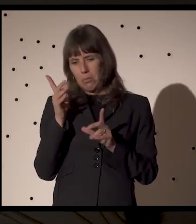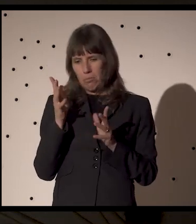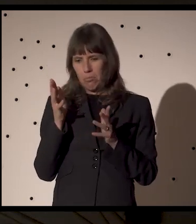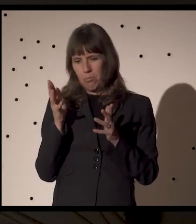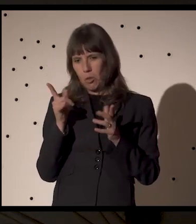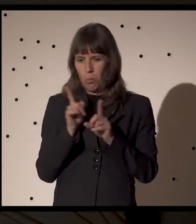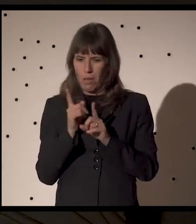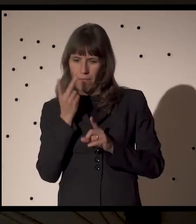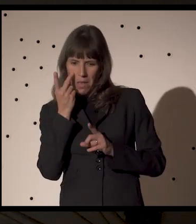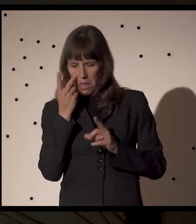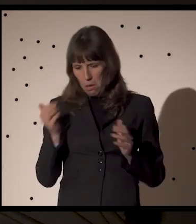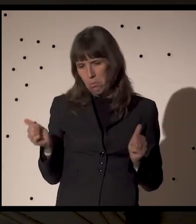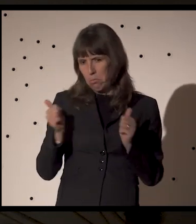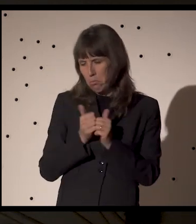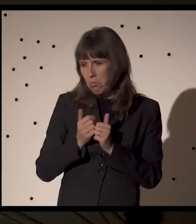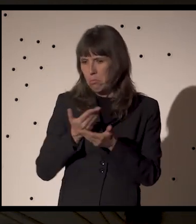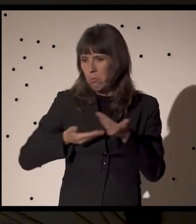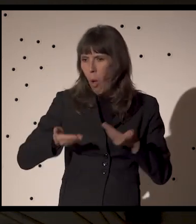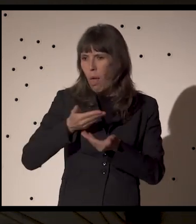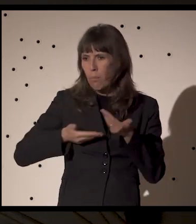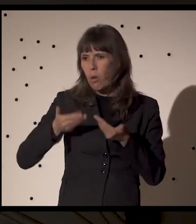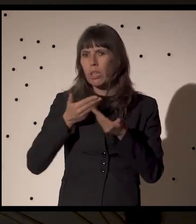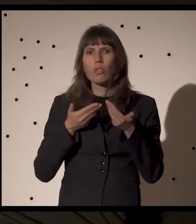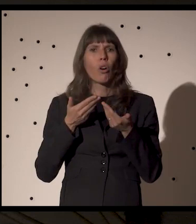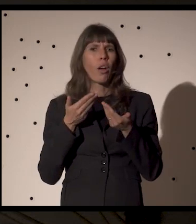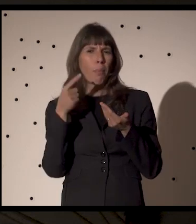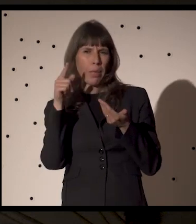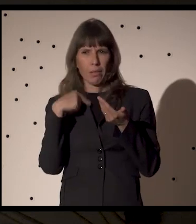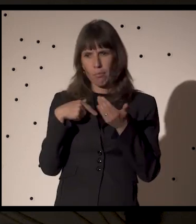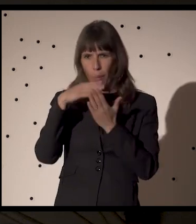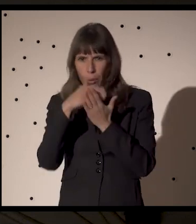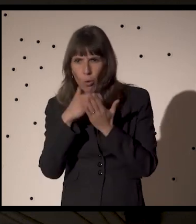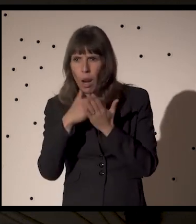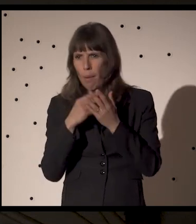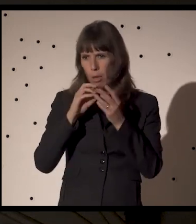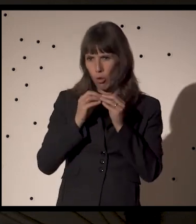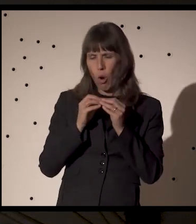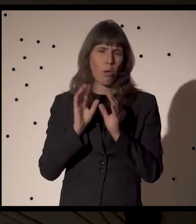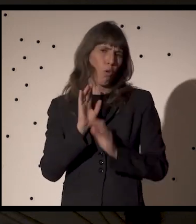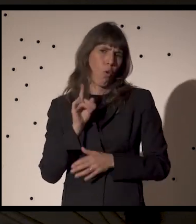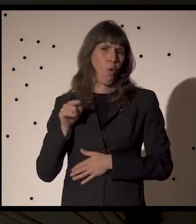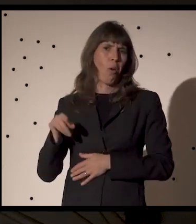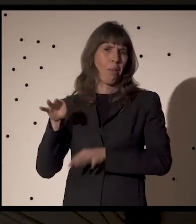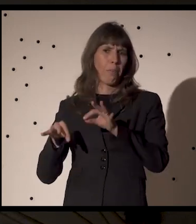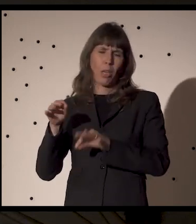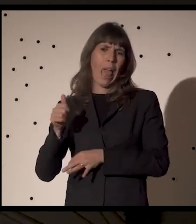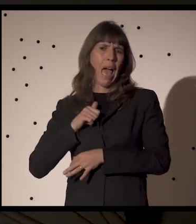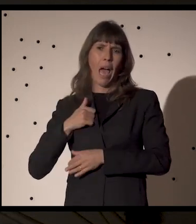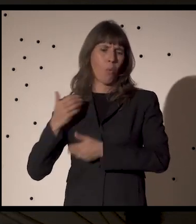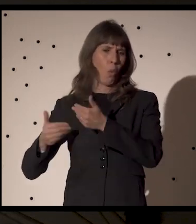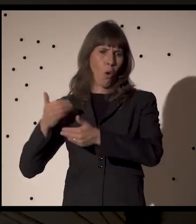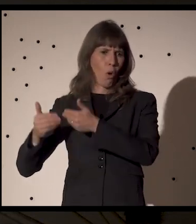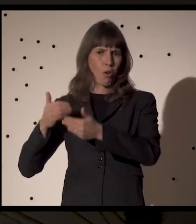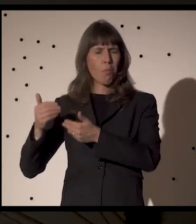del programma che sicuramente è diciamo Il Piccolo teatro nella sua autonomia realizzato ma nelle